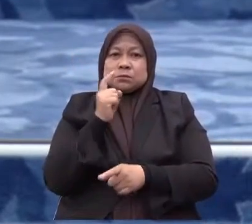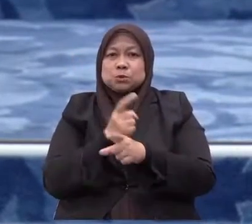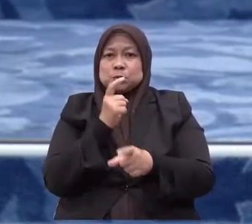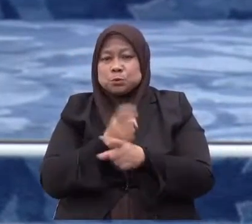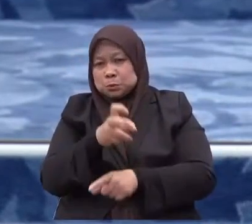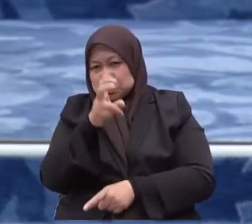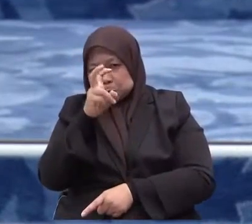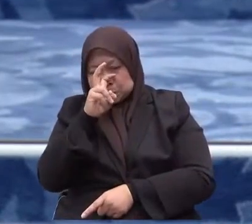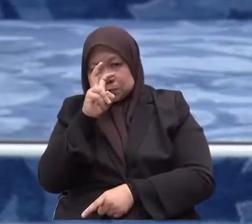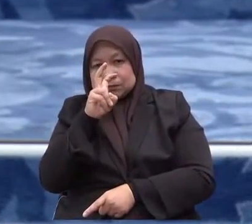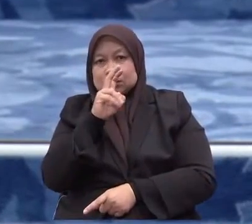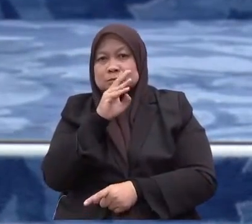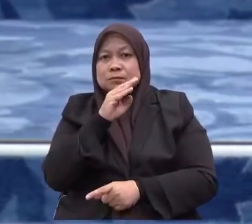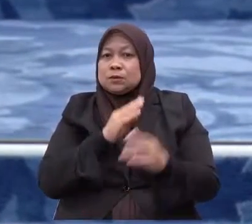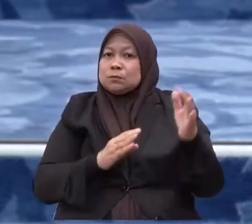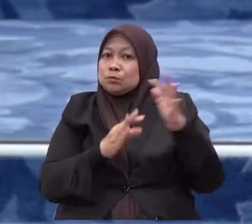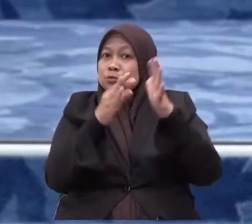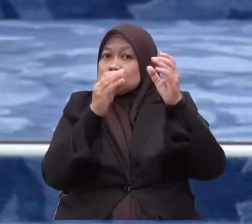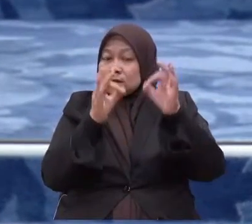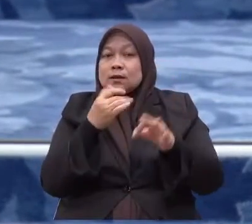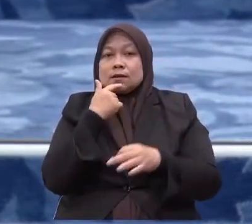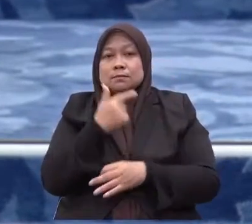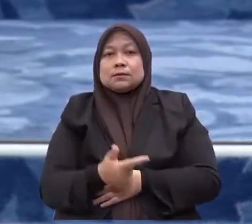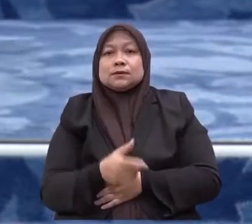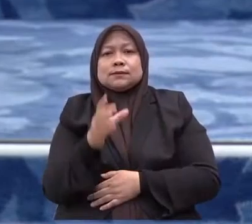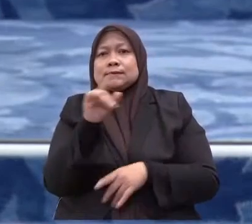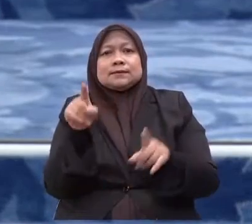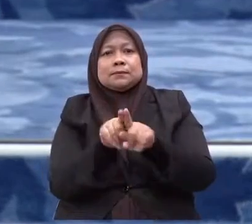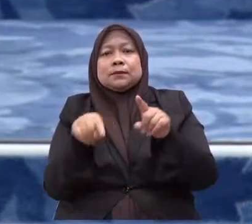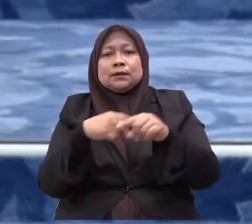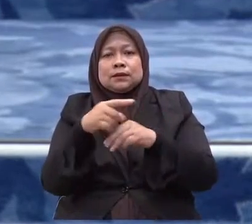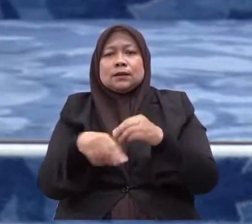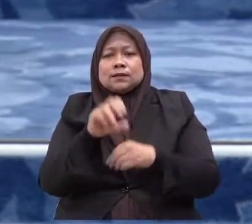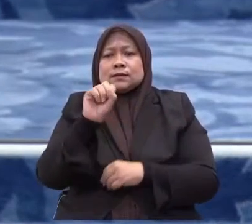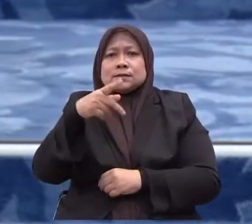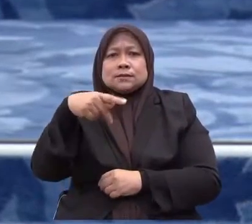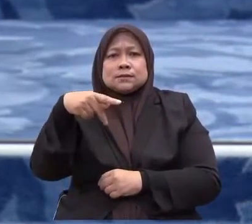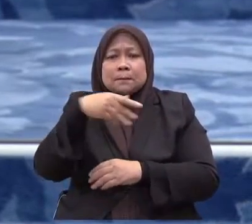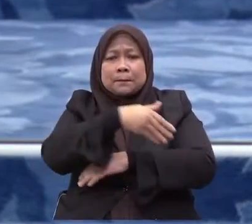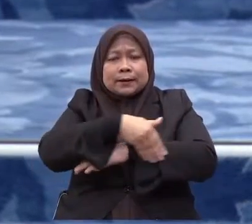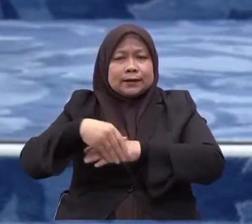keputusan yang lama yang tak betul begitu juga tentang